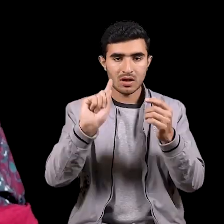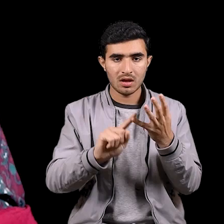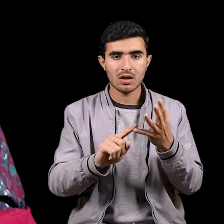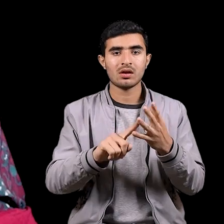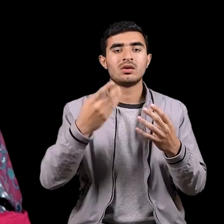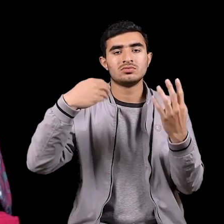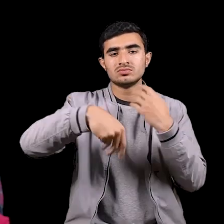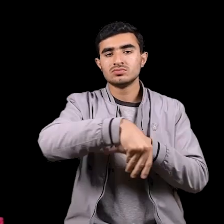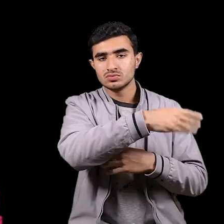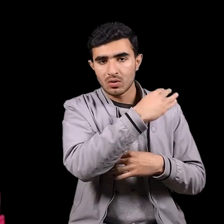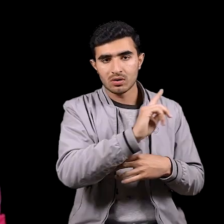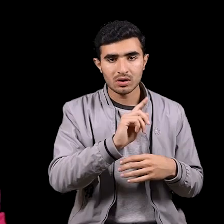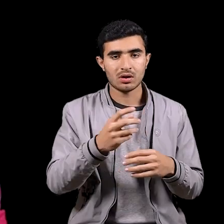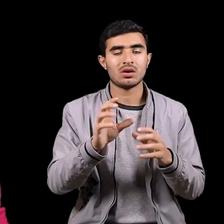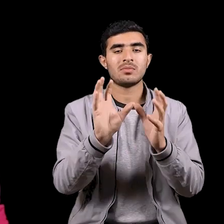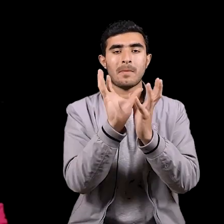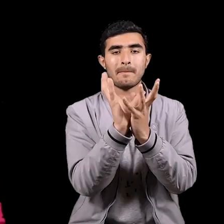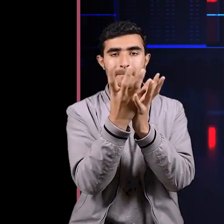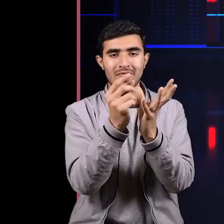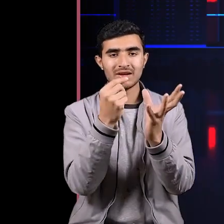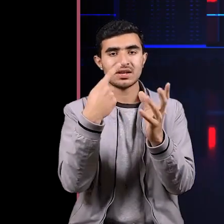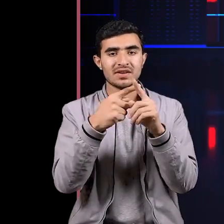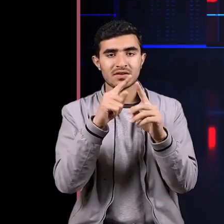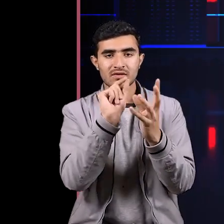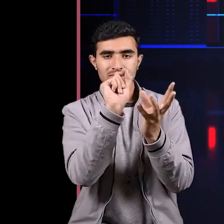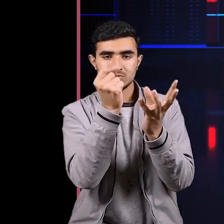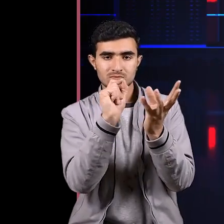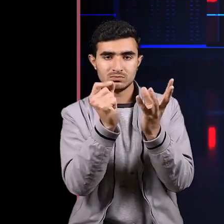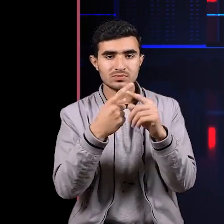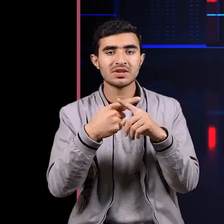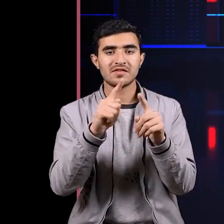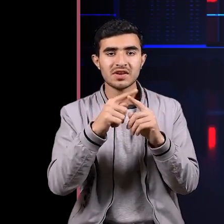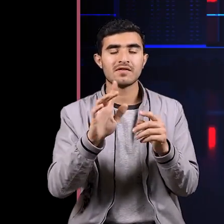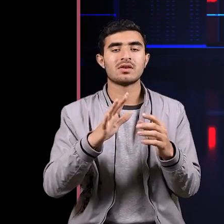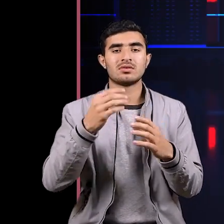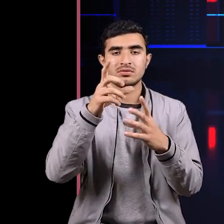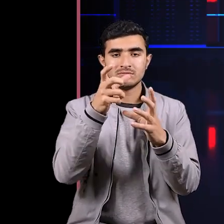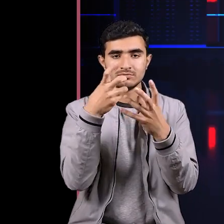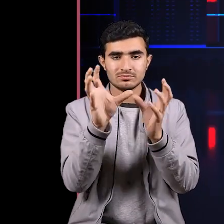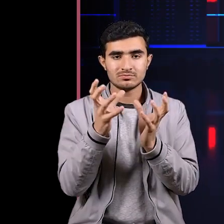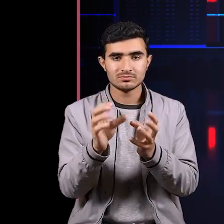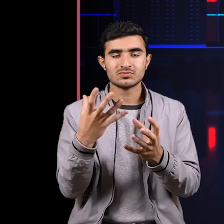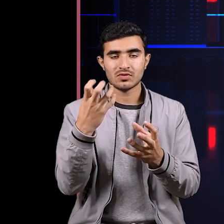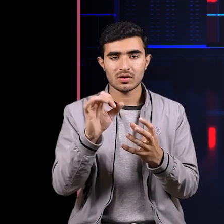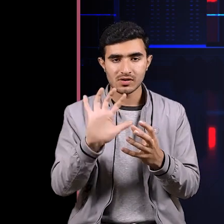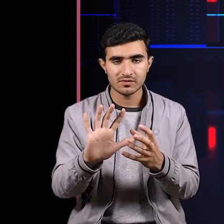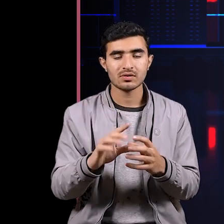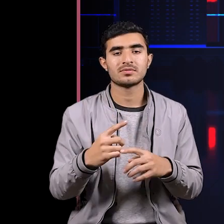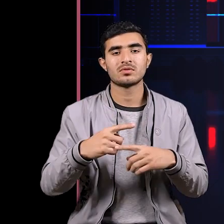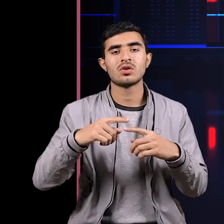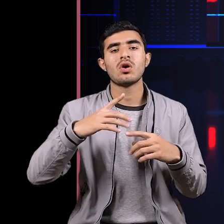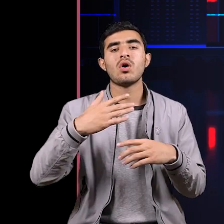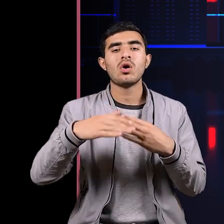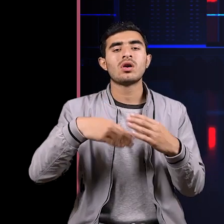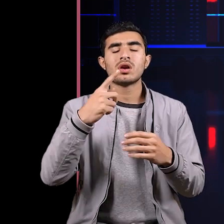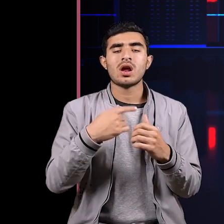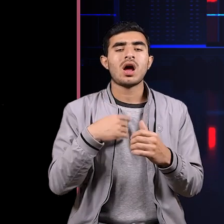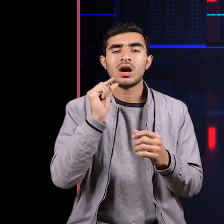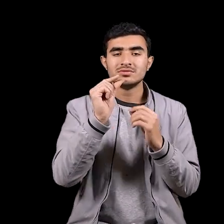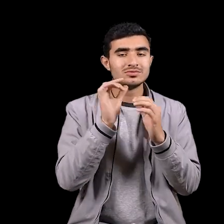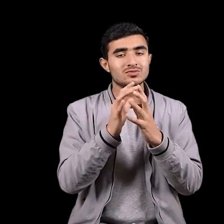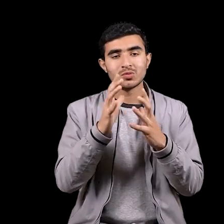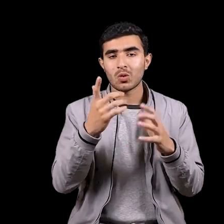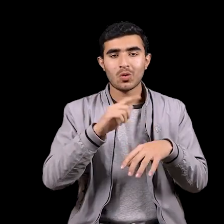के हैंडीक्राफ्ट्स हैं, काशी के बर्तन हैं। और इसकी तारीफ़ में मैं क्या क्या कहूँ, आप ख़ुद इन वीडियोस को सुने, इन कहानियों को